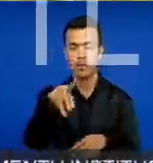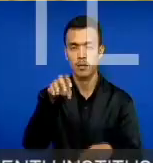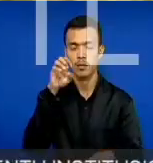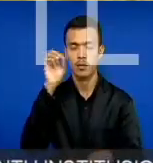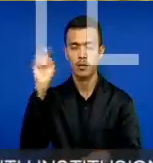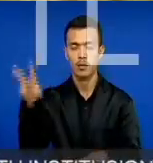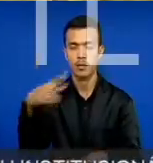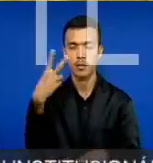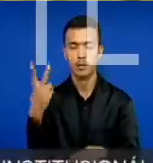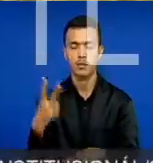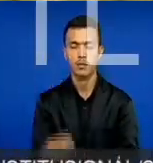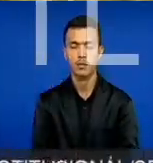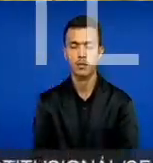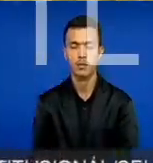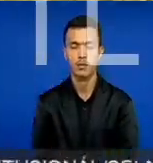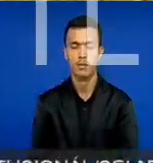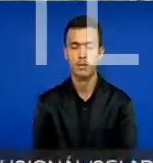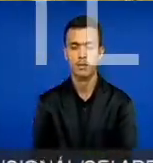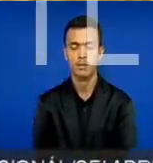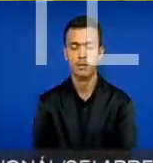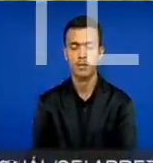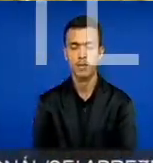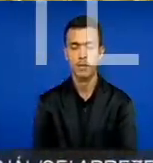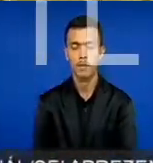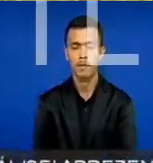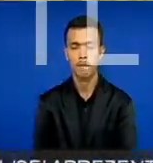resen rua. Husi Waikusi Ezidiu Nono ba RTTL.